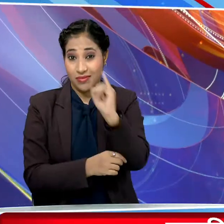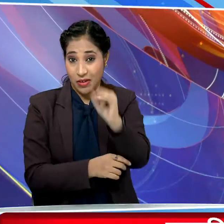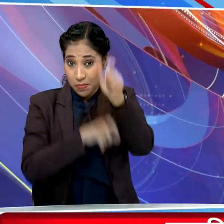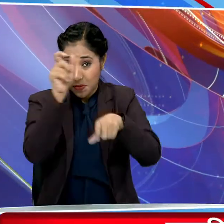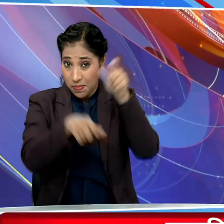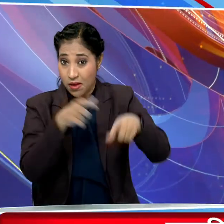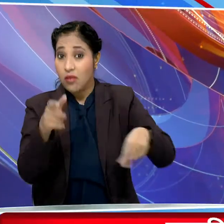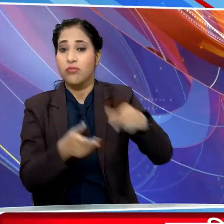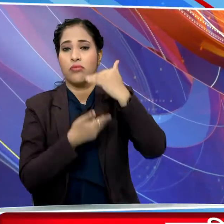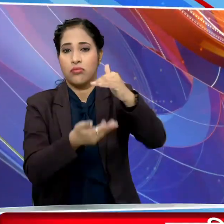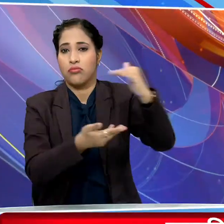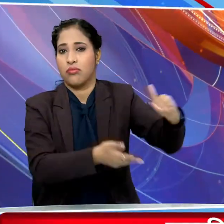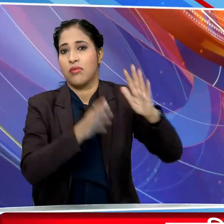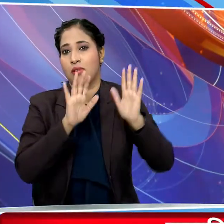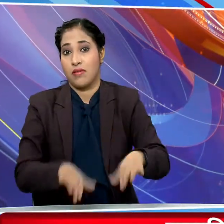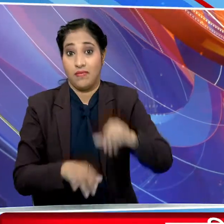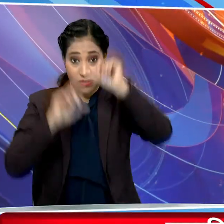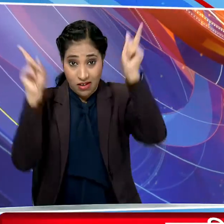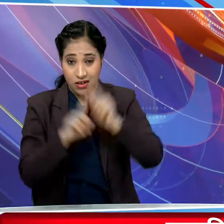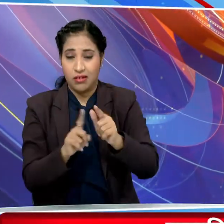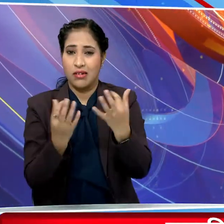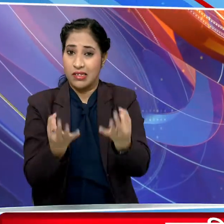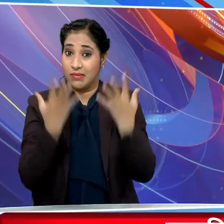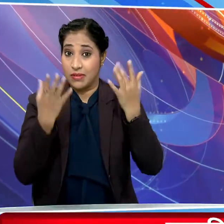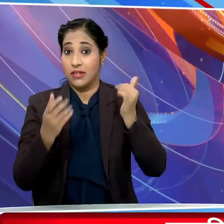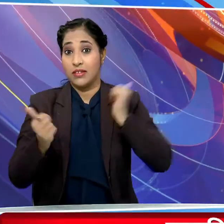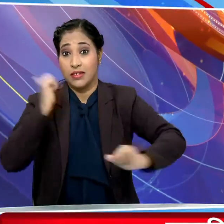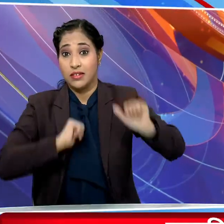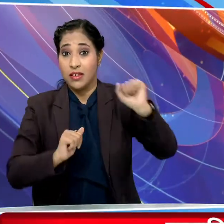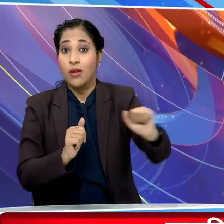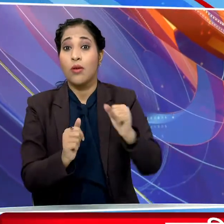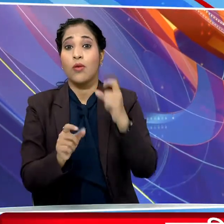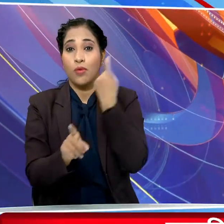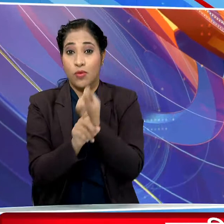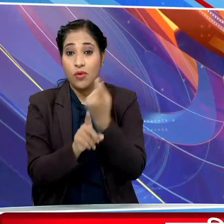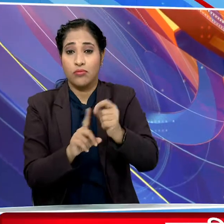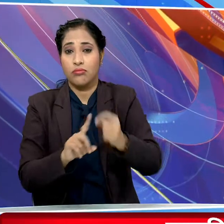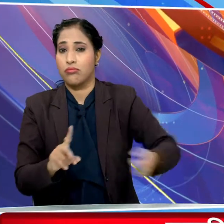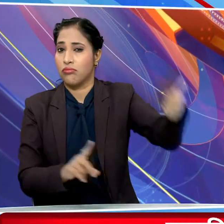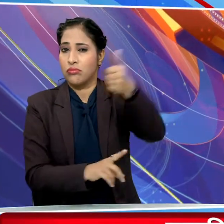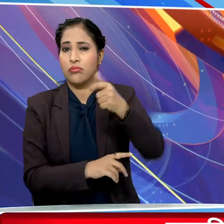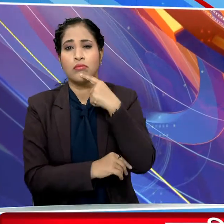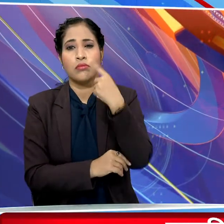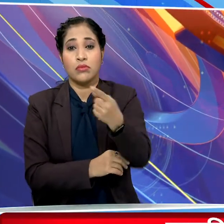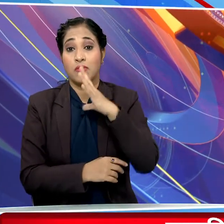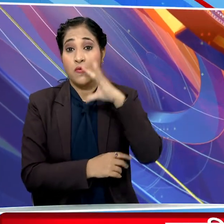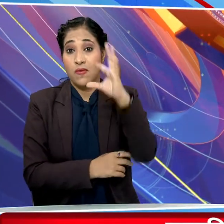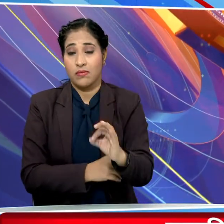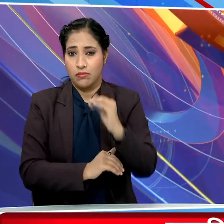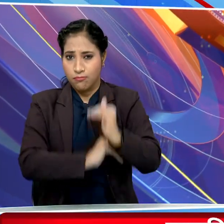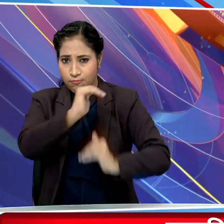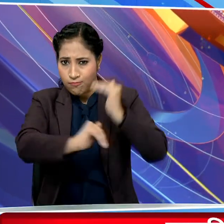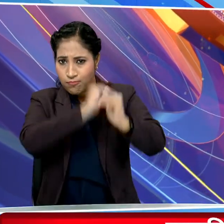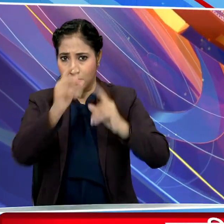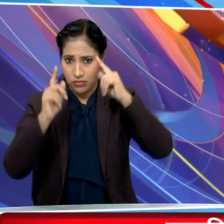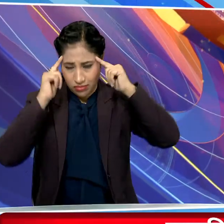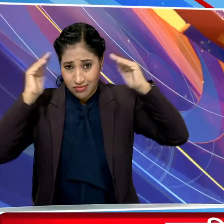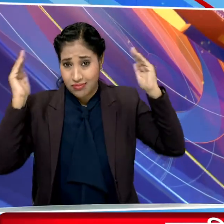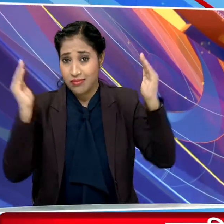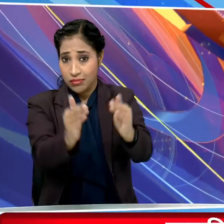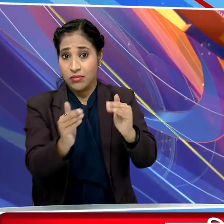विजेताओं को किया सम्मानित। इंडिया स्मार्ट सिटीज कॉन्क्लेव में राष्ट्रपति ने कहा, सतत विकास को ध्यान में